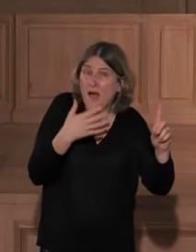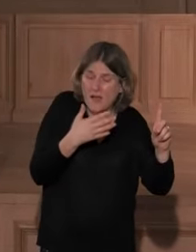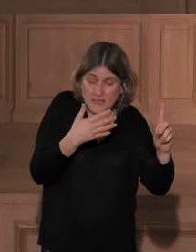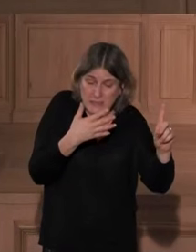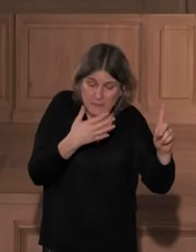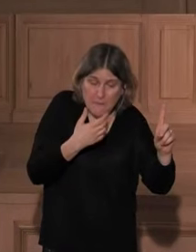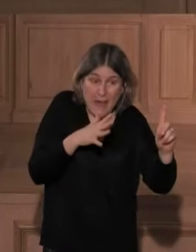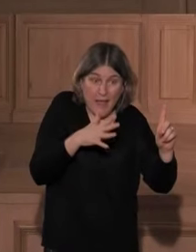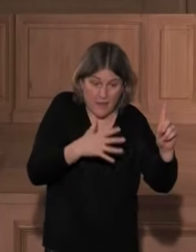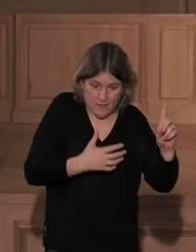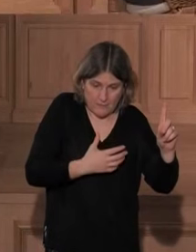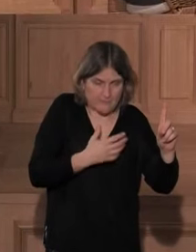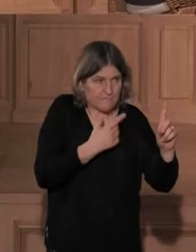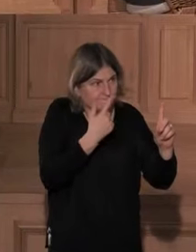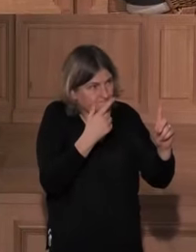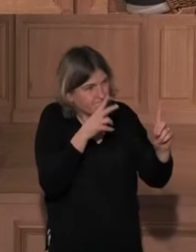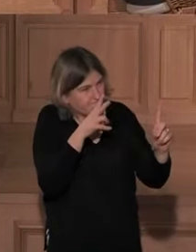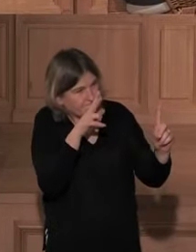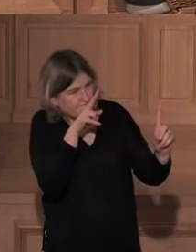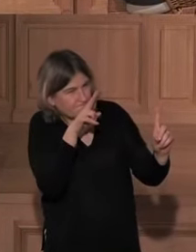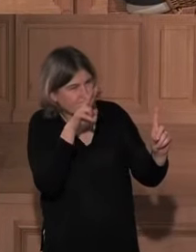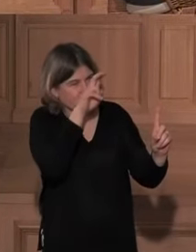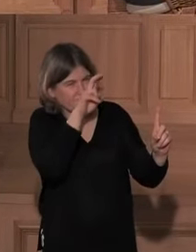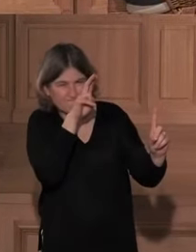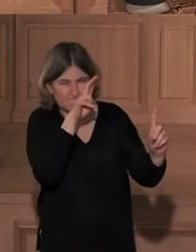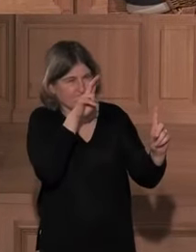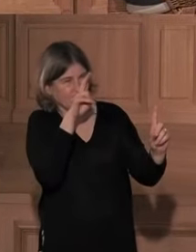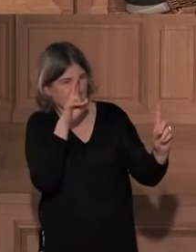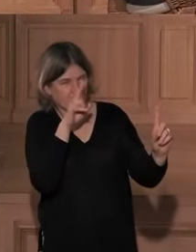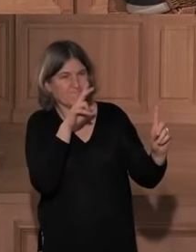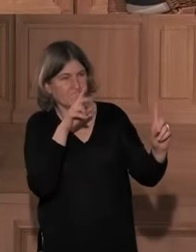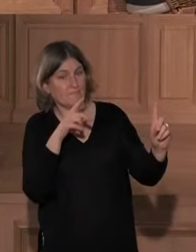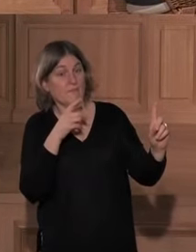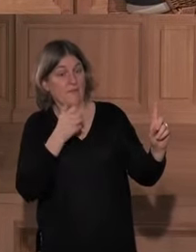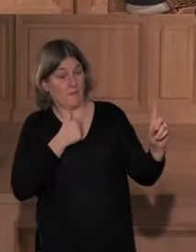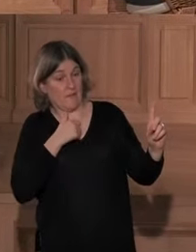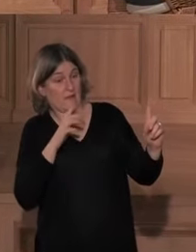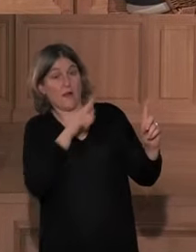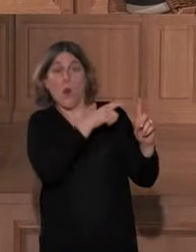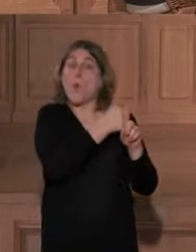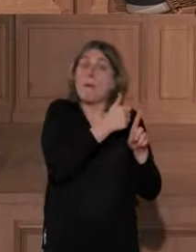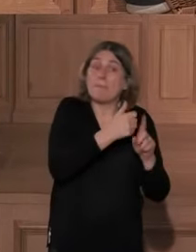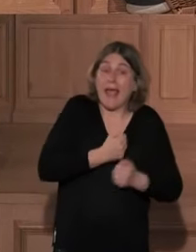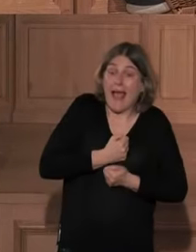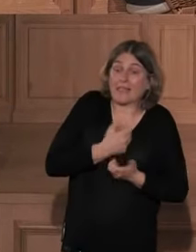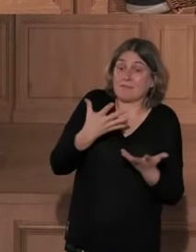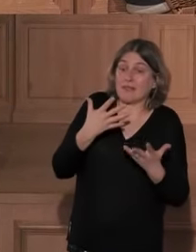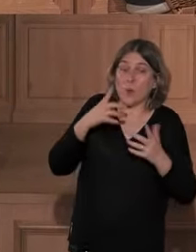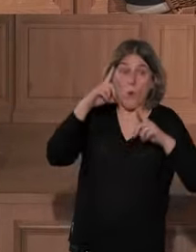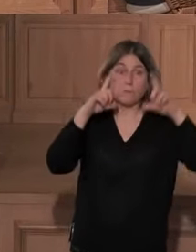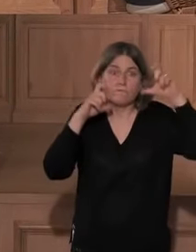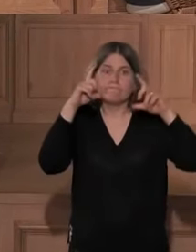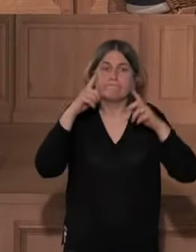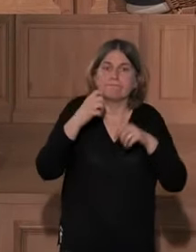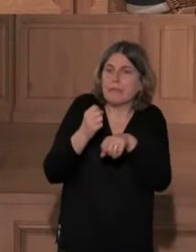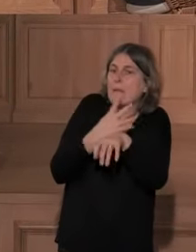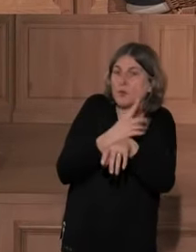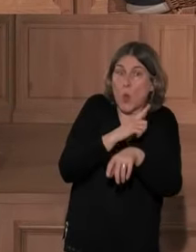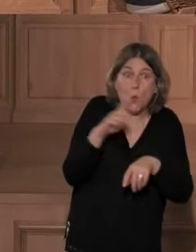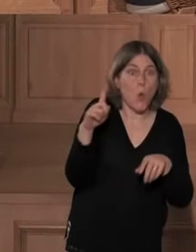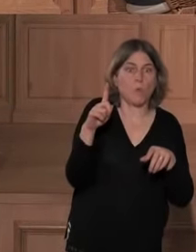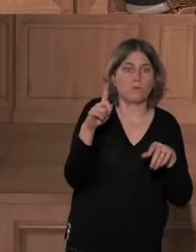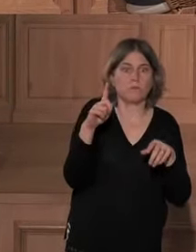apprendre plein de choses avec lui sans la communication. Lui, le lien, il ne pourra pas le créer. Il n'a pas d'expression émotionnelle comme nous, mais il a des émotions. Donc, il a